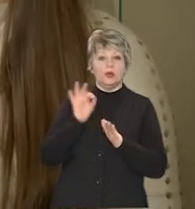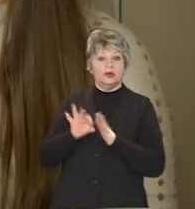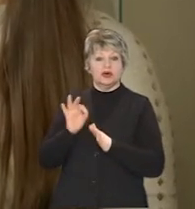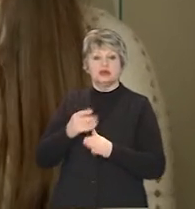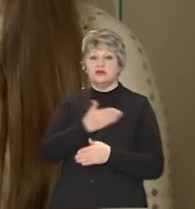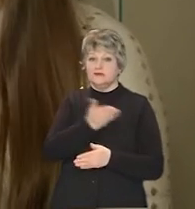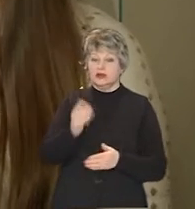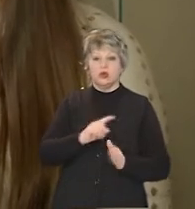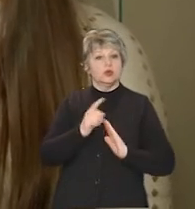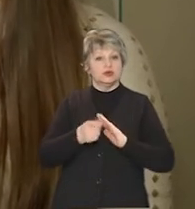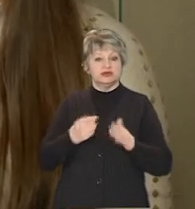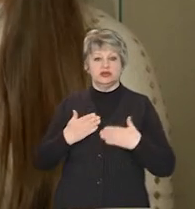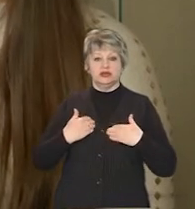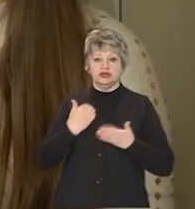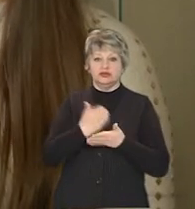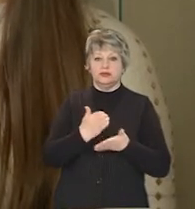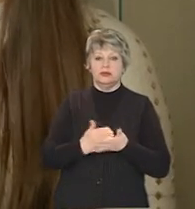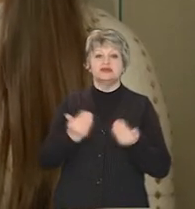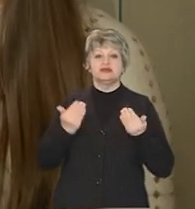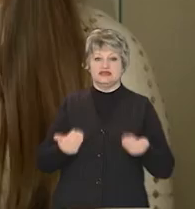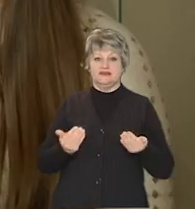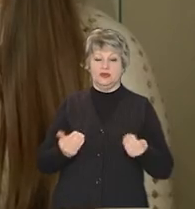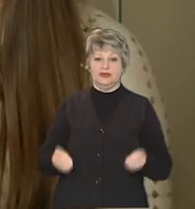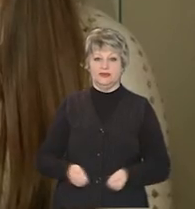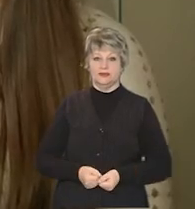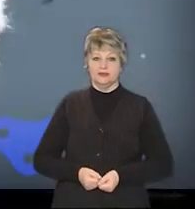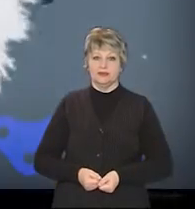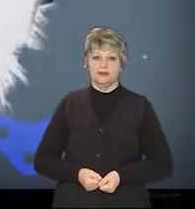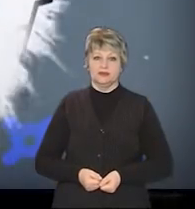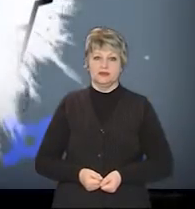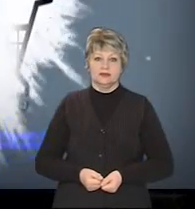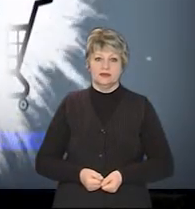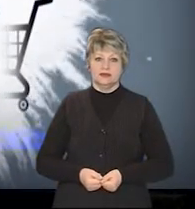них обрати, ви дізнаєтесь із нашої програми сьогодні.